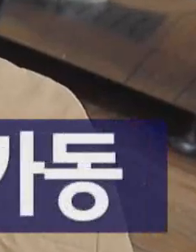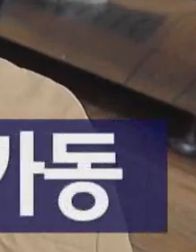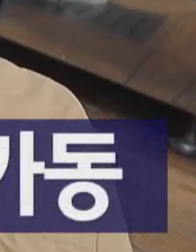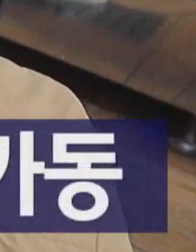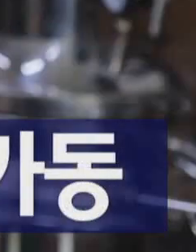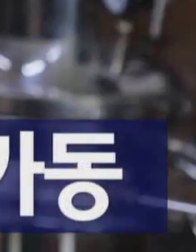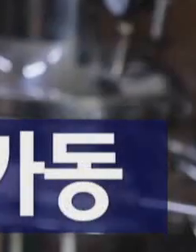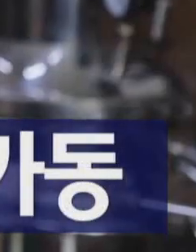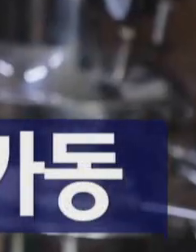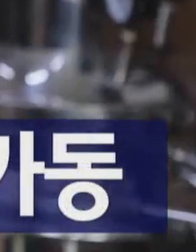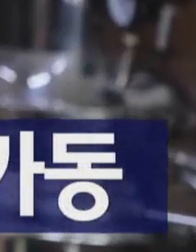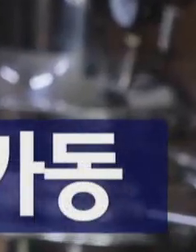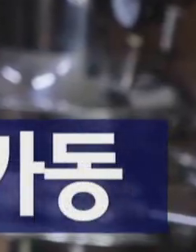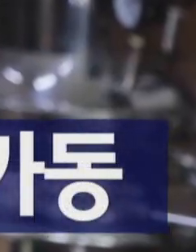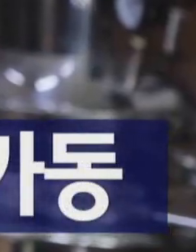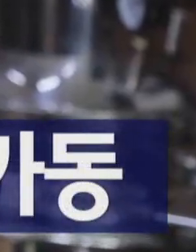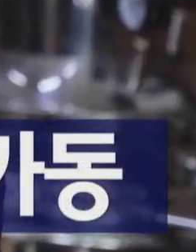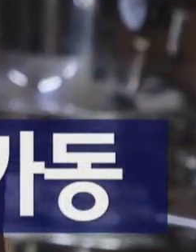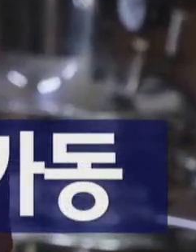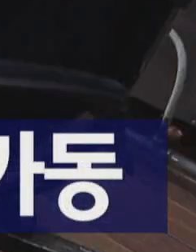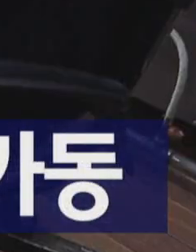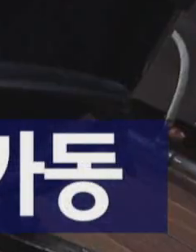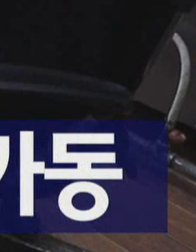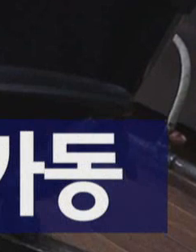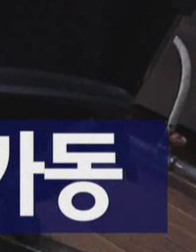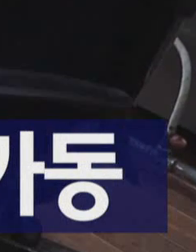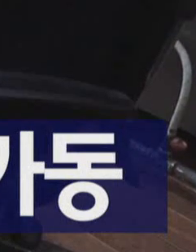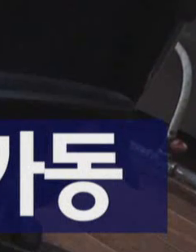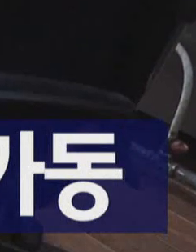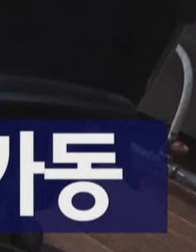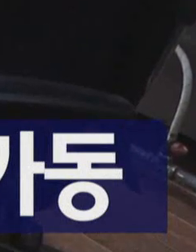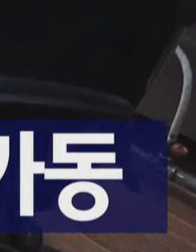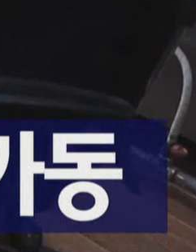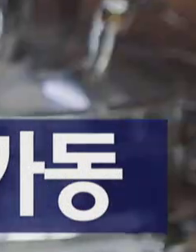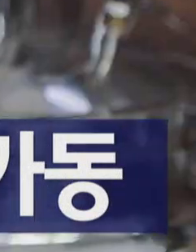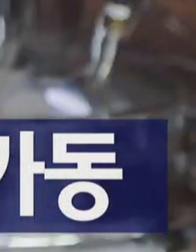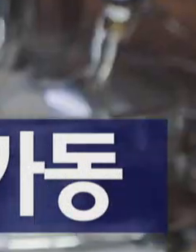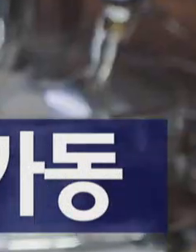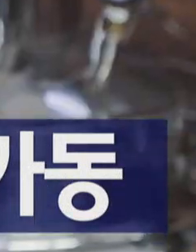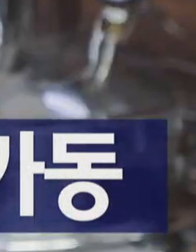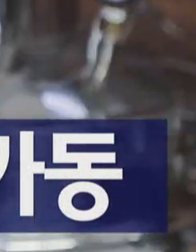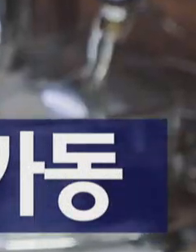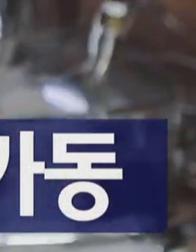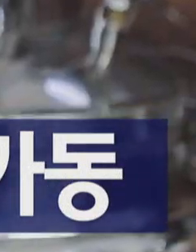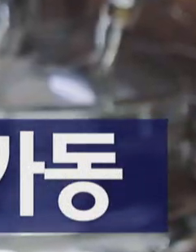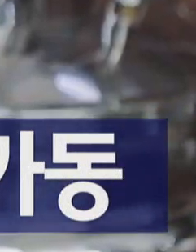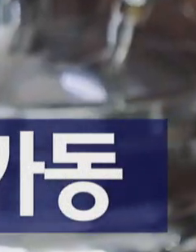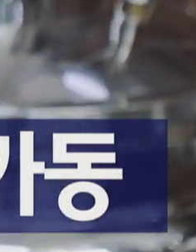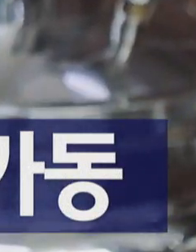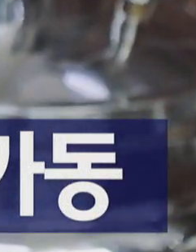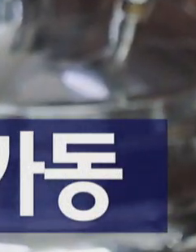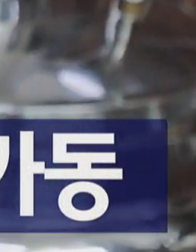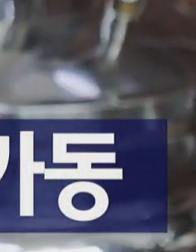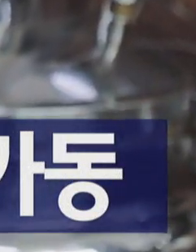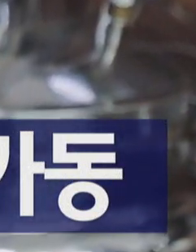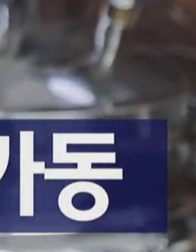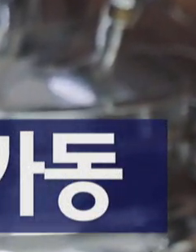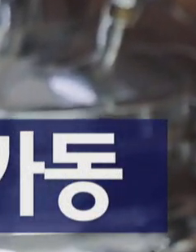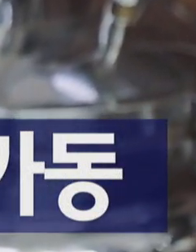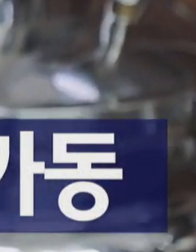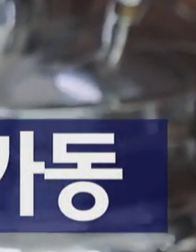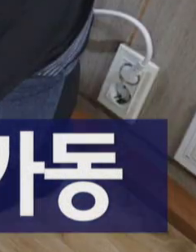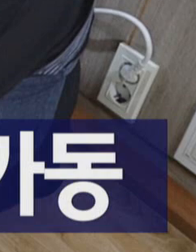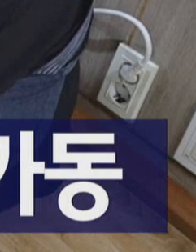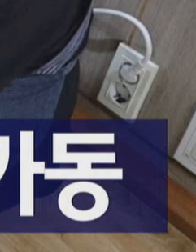코로나19로 가장 큰 타격을 받고 있는 사람들, 바로 소상공인들입니다. 어딜가 장인인데도 한석도